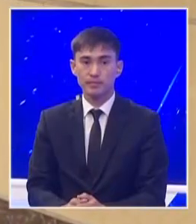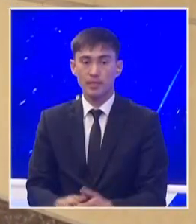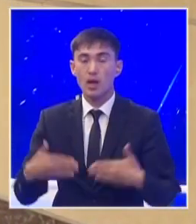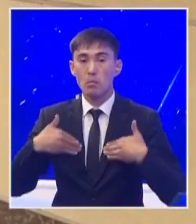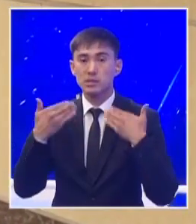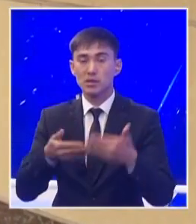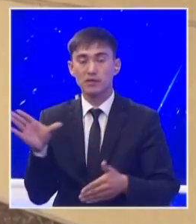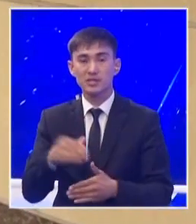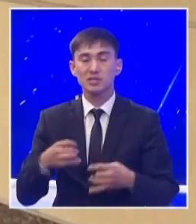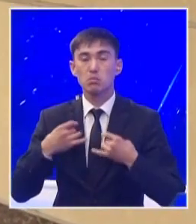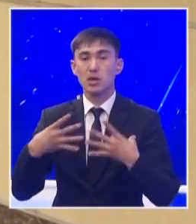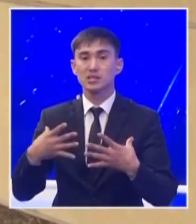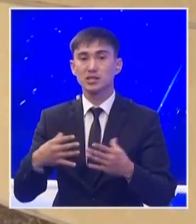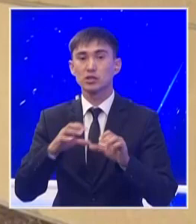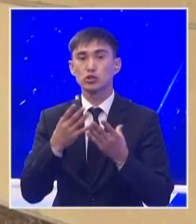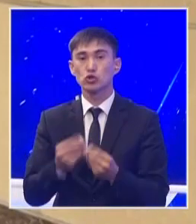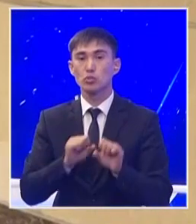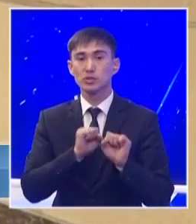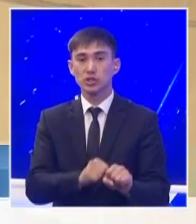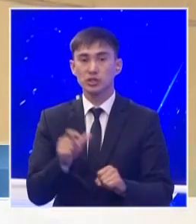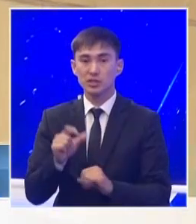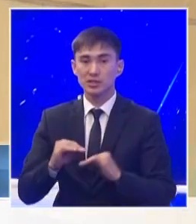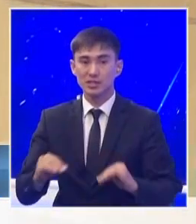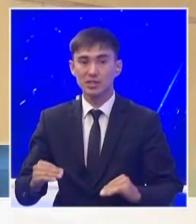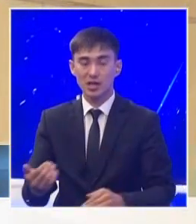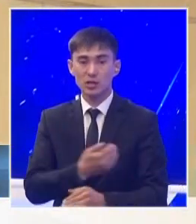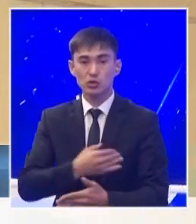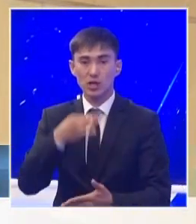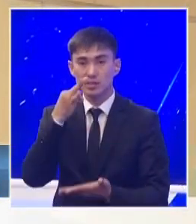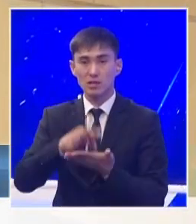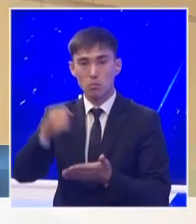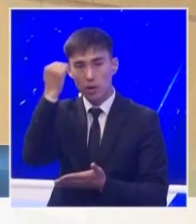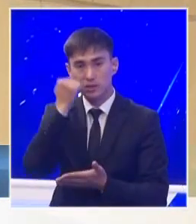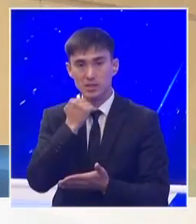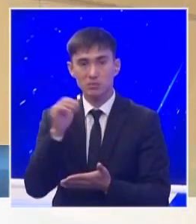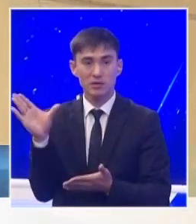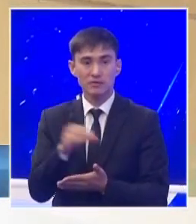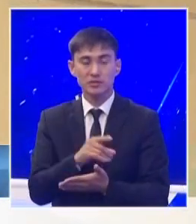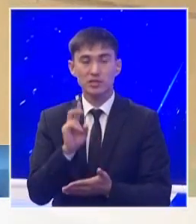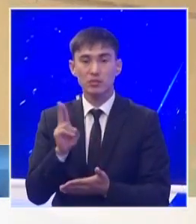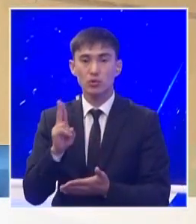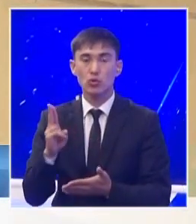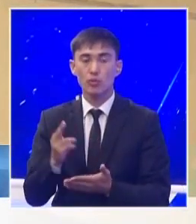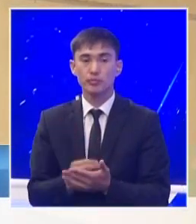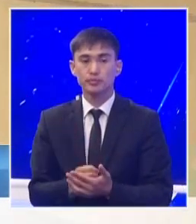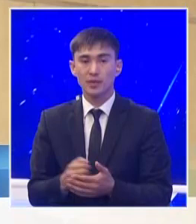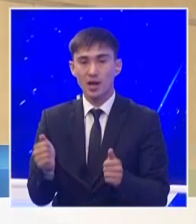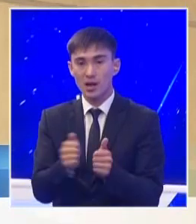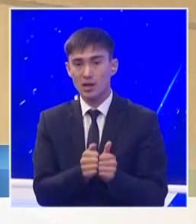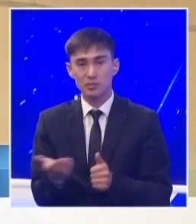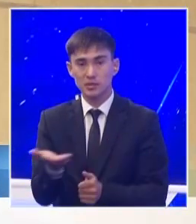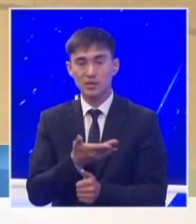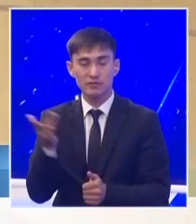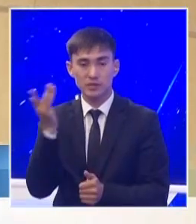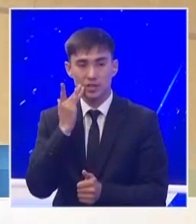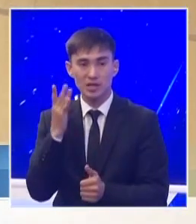Поздравляю всех с праздником, с Днем защиты детей. Хотелось бы сказать спасибо всем тем, кто рядом с нами